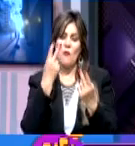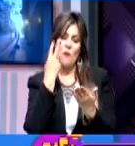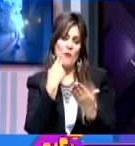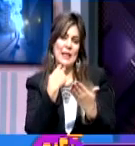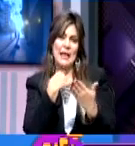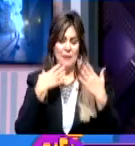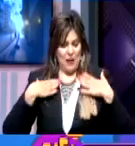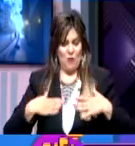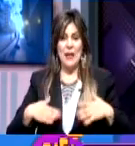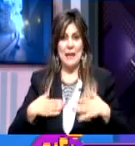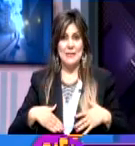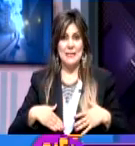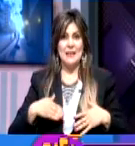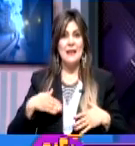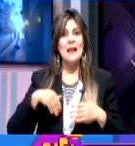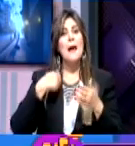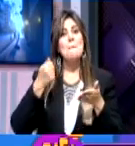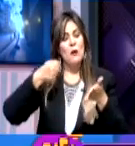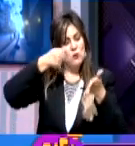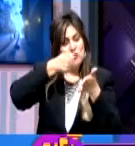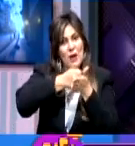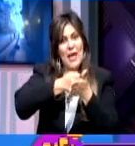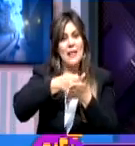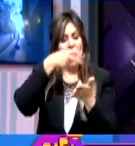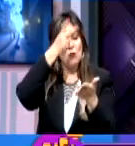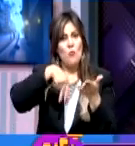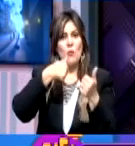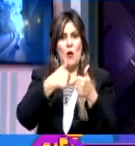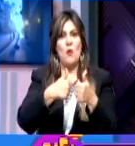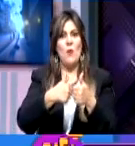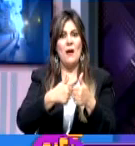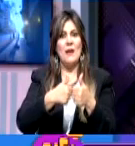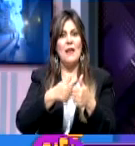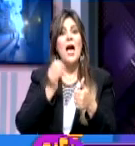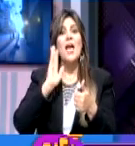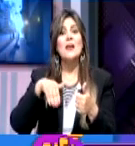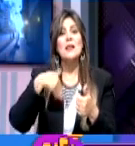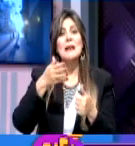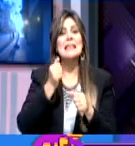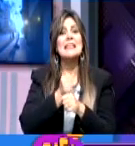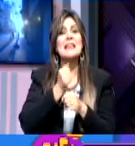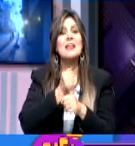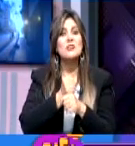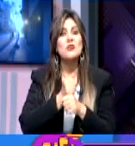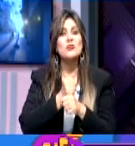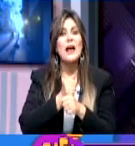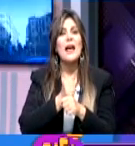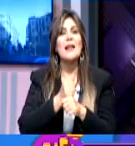او الملابس الجاهزه، هو اوريدي هياخد شهادات معتمده يقدر من خلالها يشتغل اونلاين من